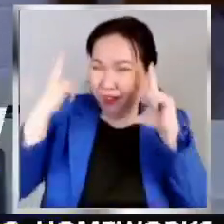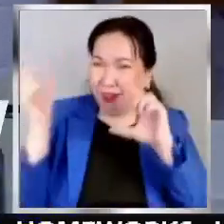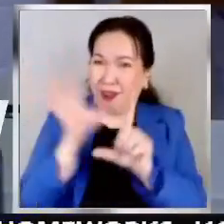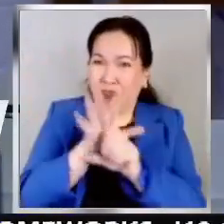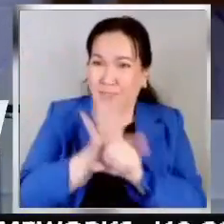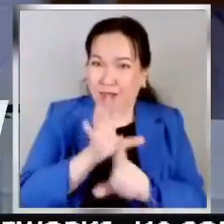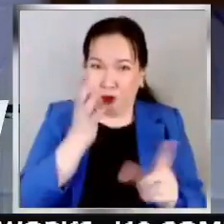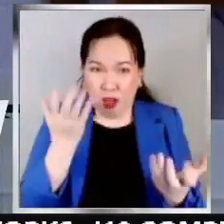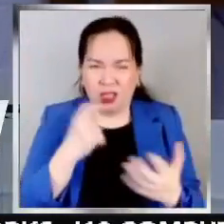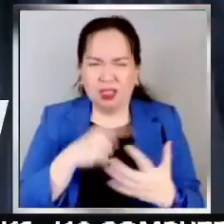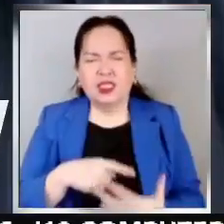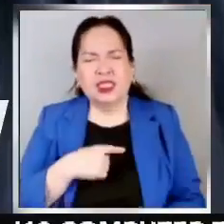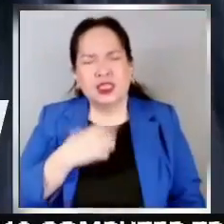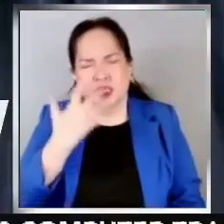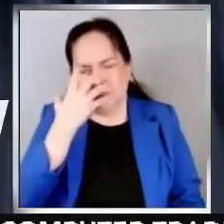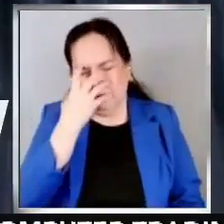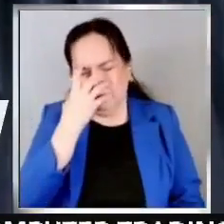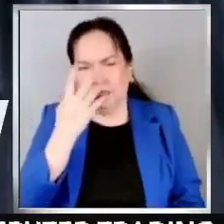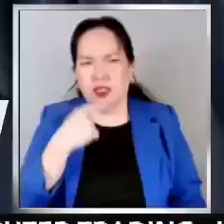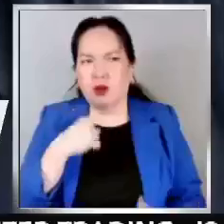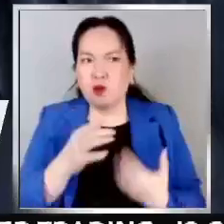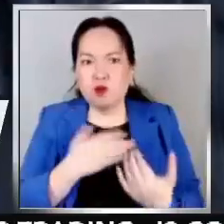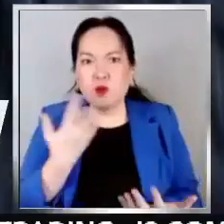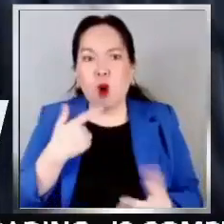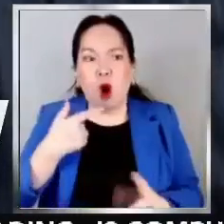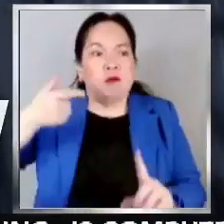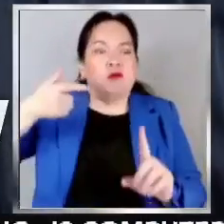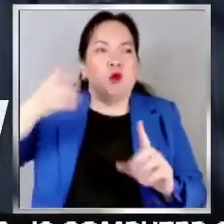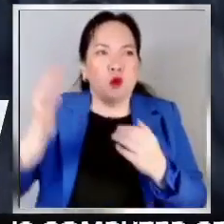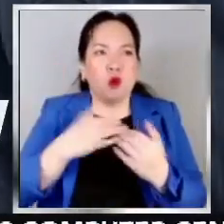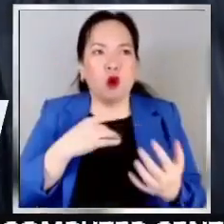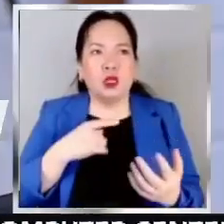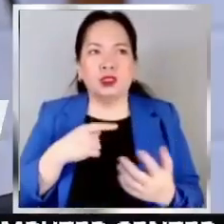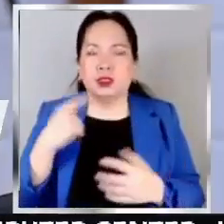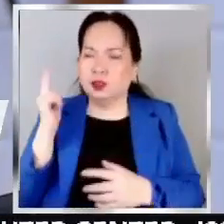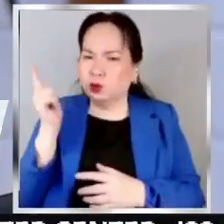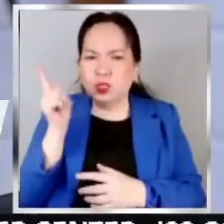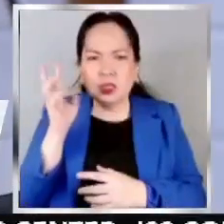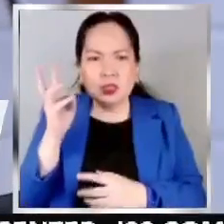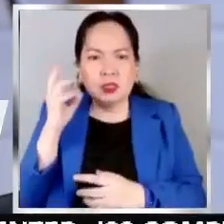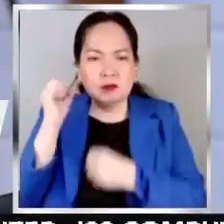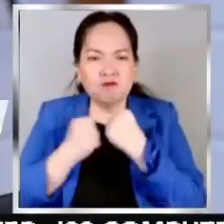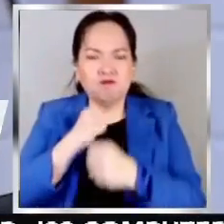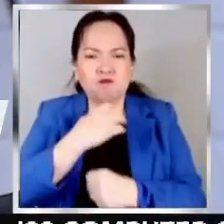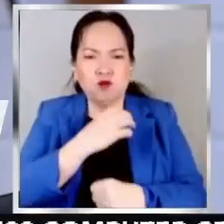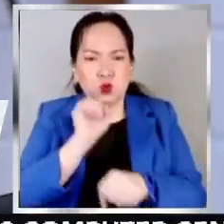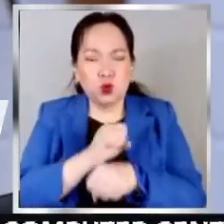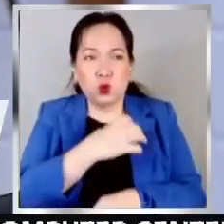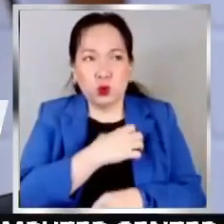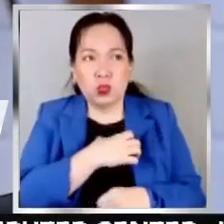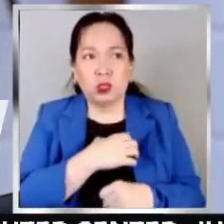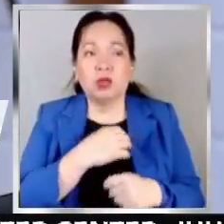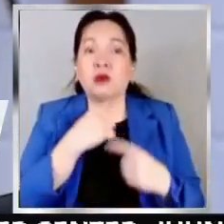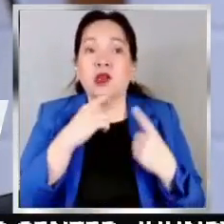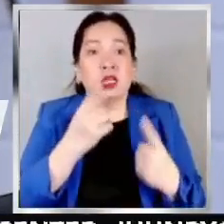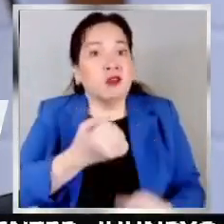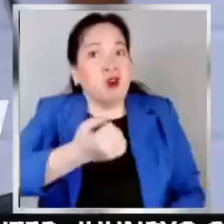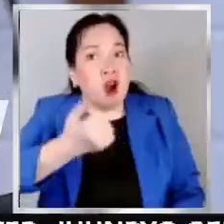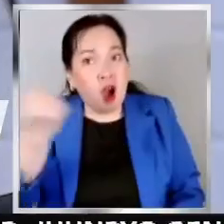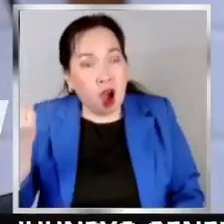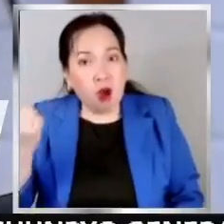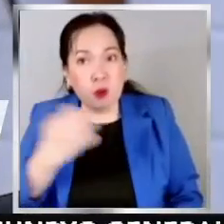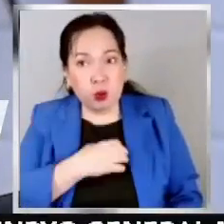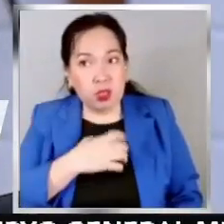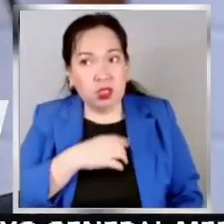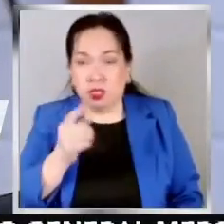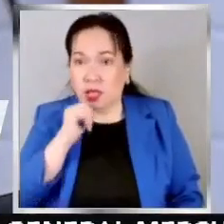muntik na makadisgrasya si Conmigo na 26 years na sa serbisyo. Kung iba-iba po yun, kung sakaling trigger